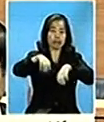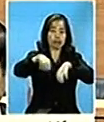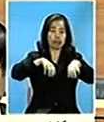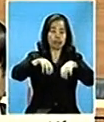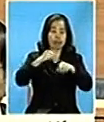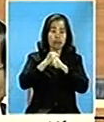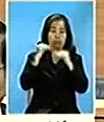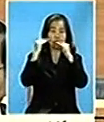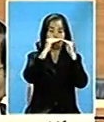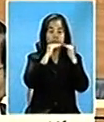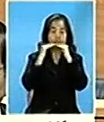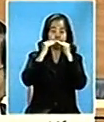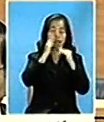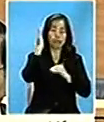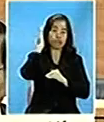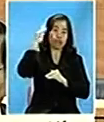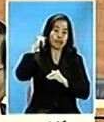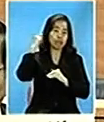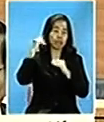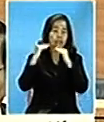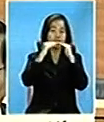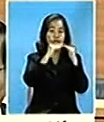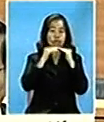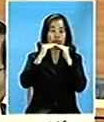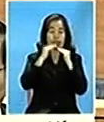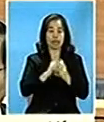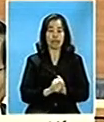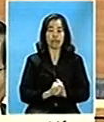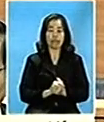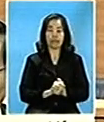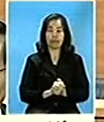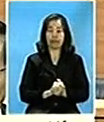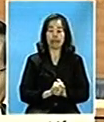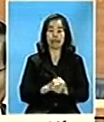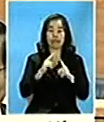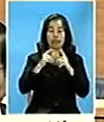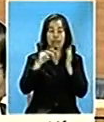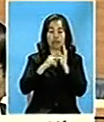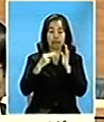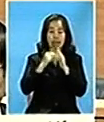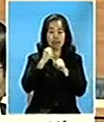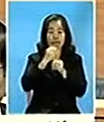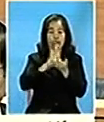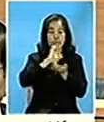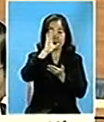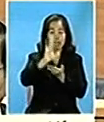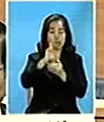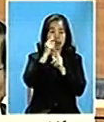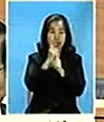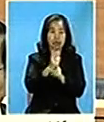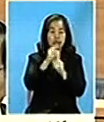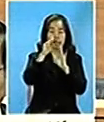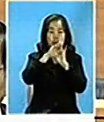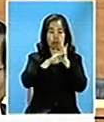ความเสมอภาคระหว่างหญิงชายและความเสมอภาคในความแตกต่างทางเพศซึ่งถือเป็นการจัดสรรงบประมาณโดยหลักการที่เ